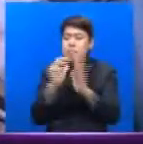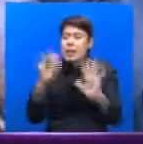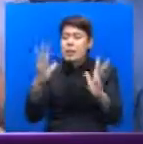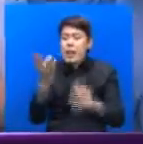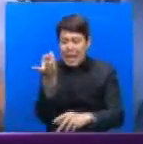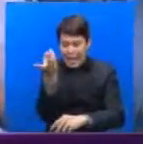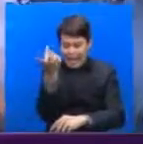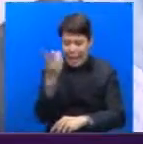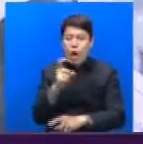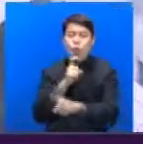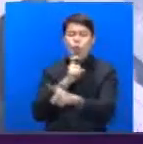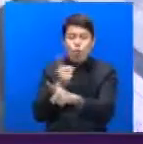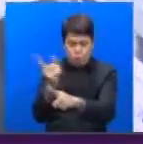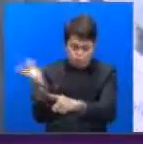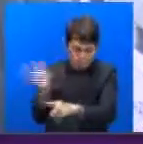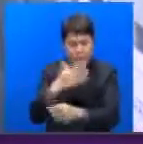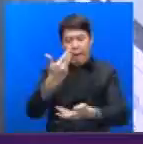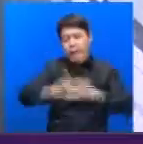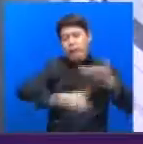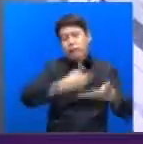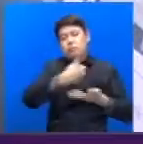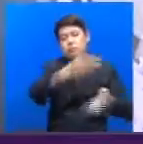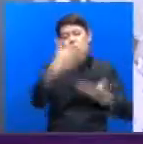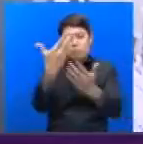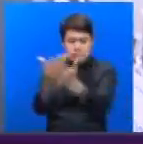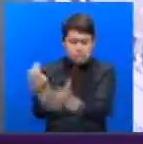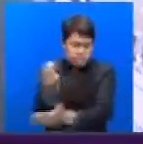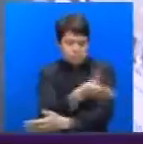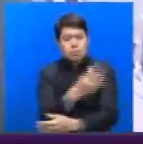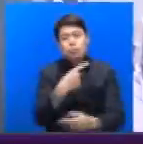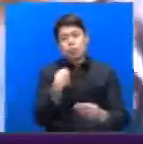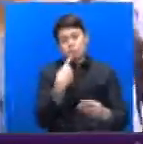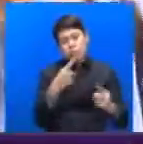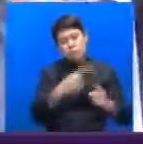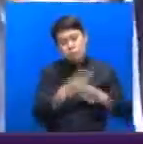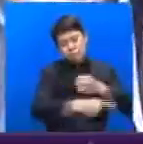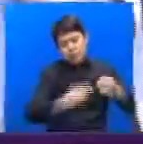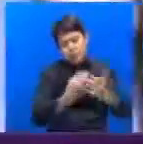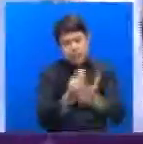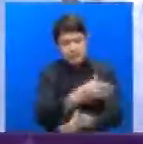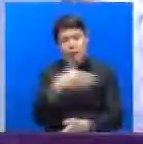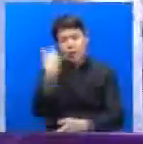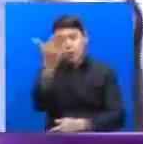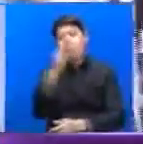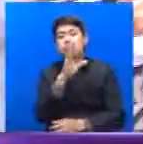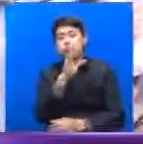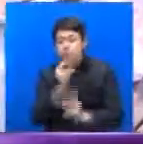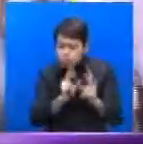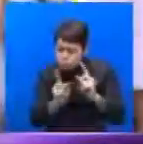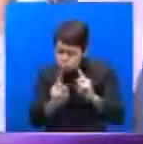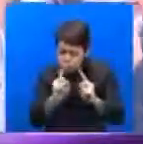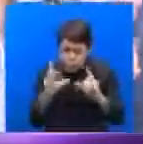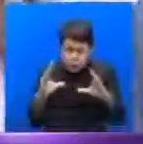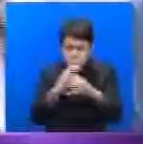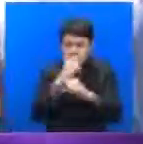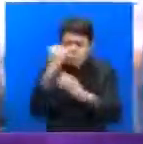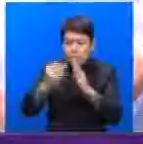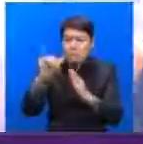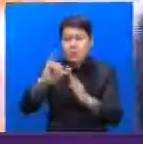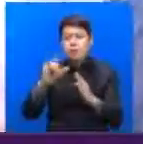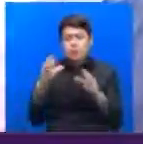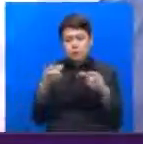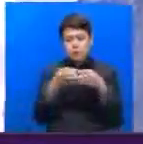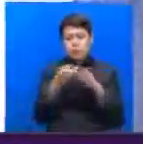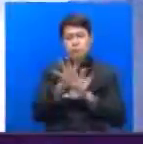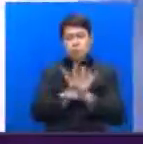ข้าวที่อยู่ในโครงการรับจำนำออกมาขายแล้วนำเงินมาจ่ายให้กับชาวนาในเบื้องต้นก่อนแต่การหารือยังไม่ได้ข้อยุติกลุ่ม